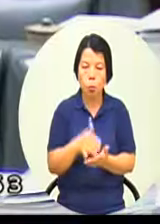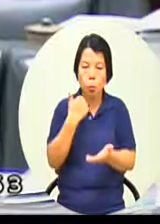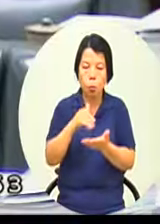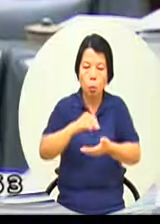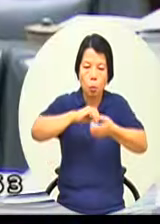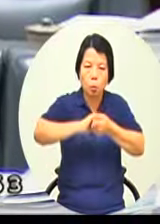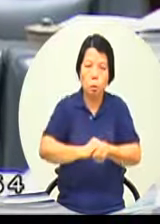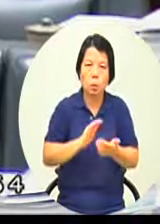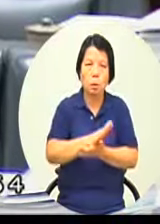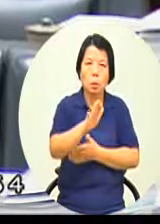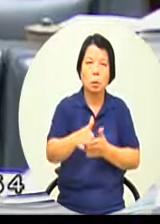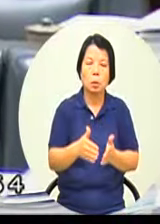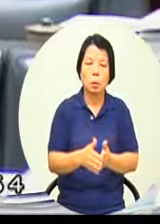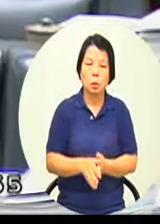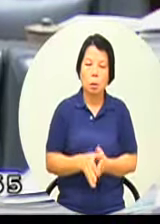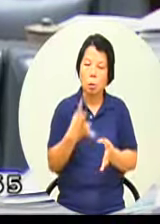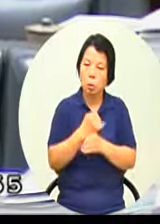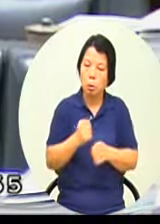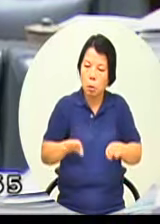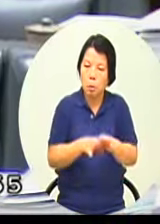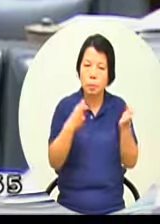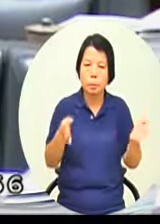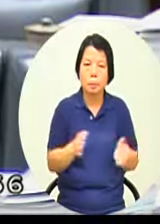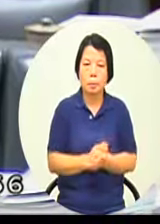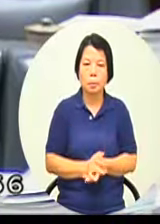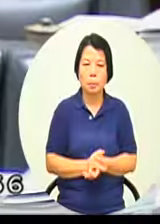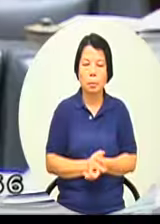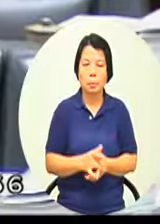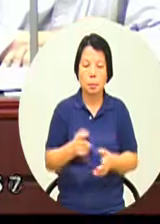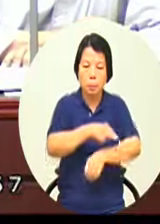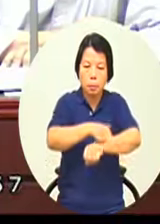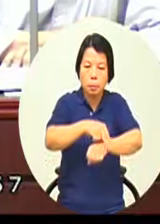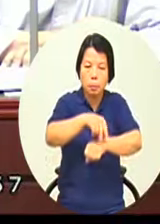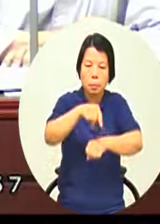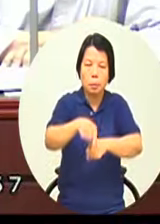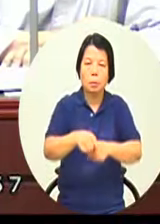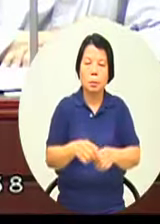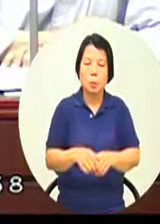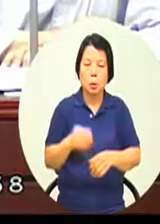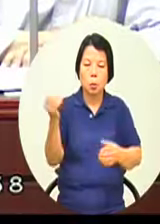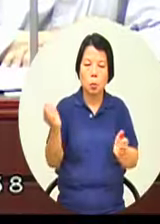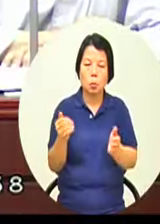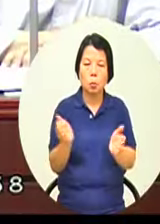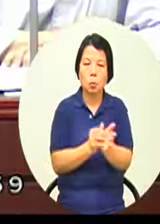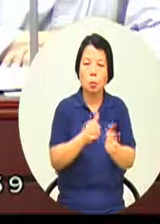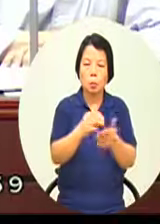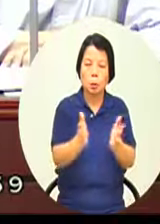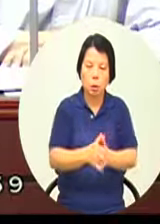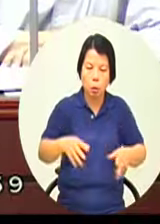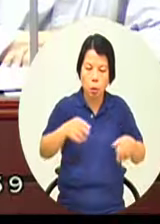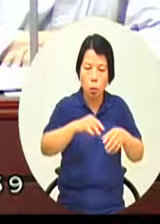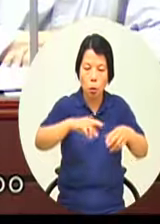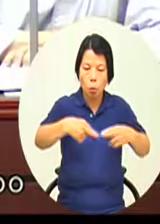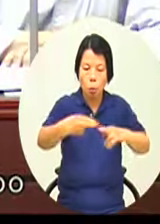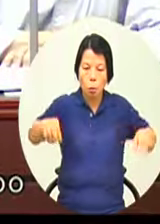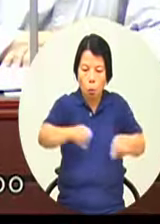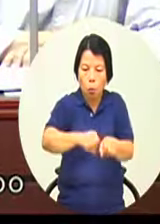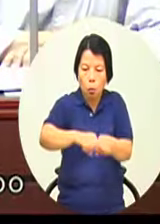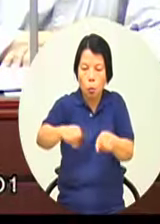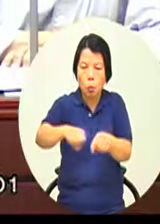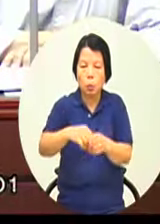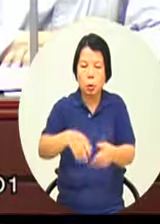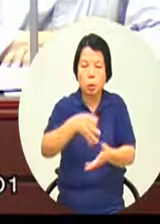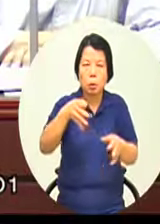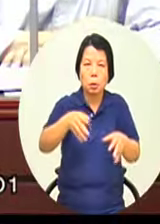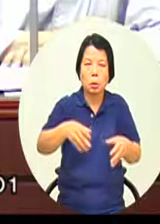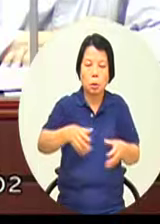定之后，什么时候可以施工啊？预计如果顺利的话， 谈设计完以后要去做管签，那可能是明年的